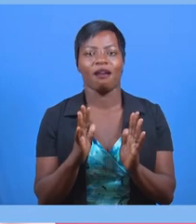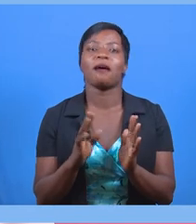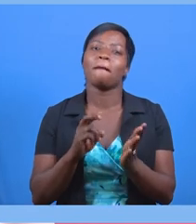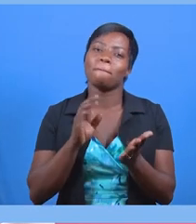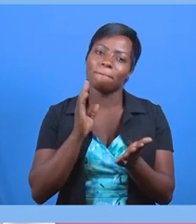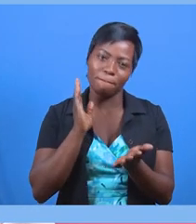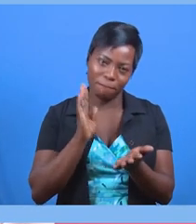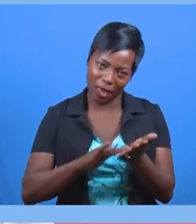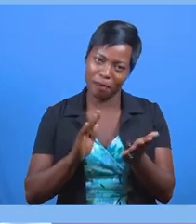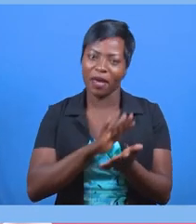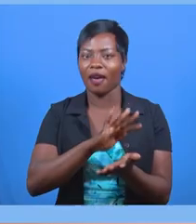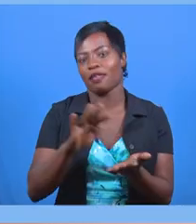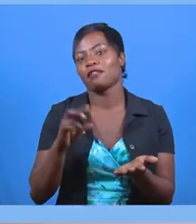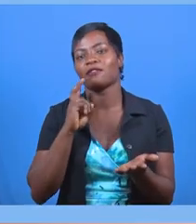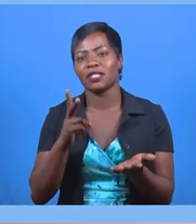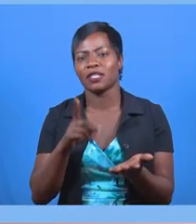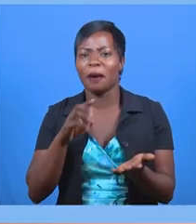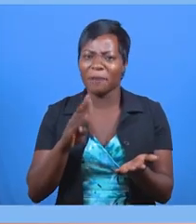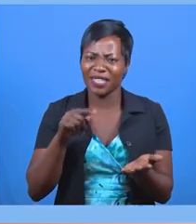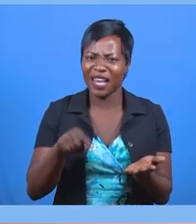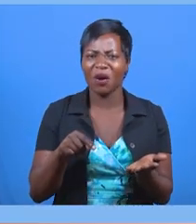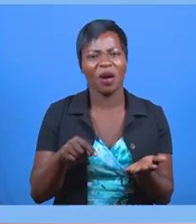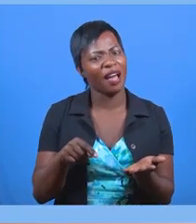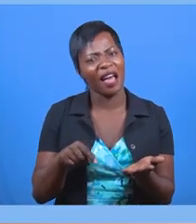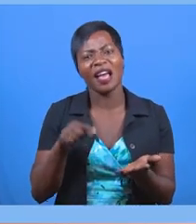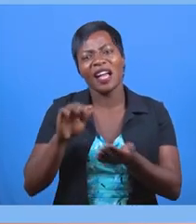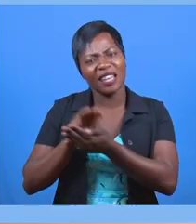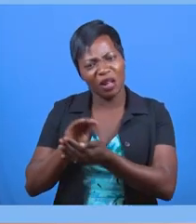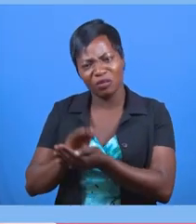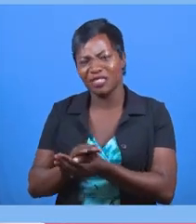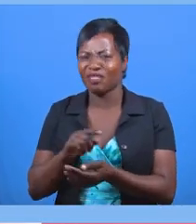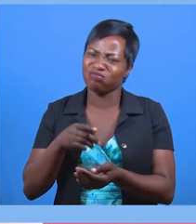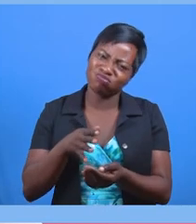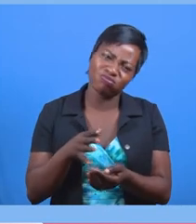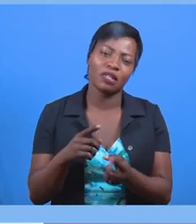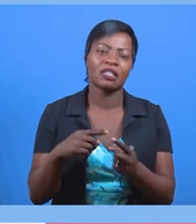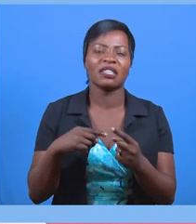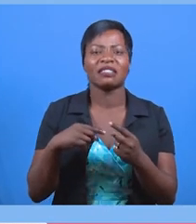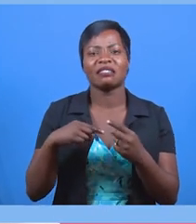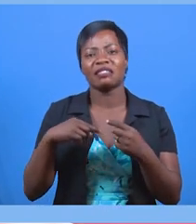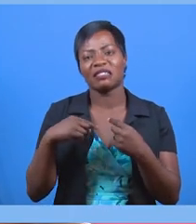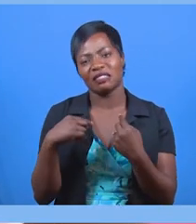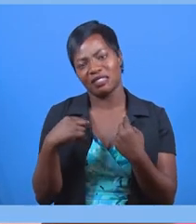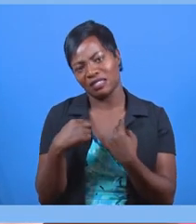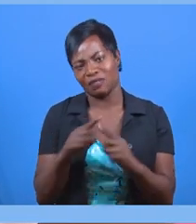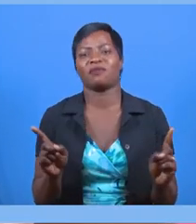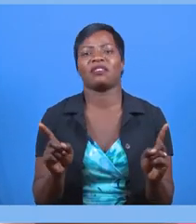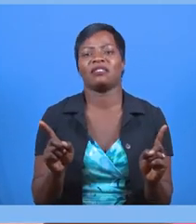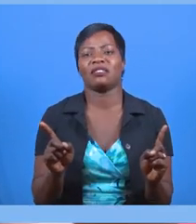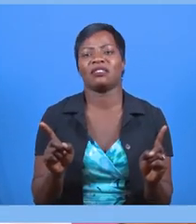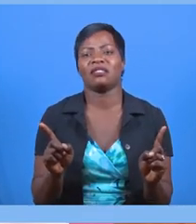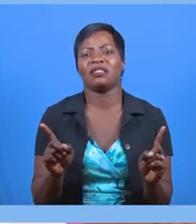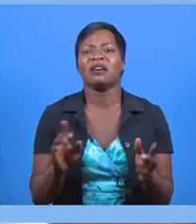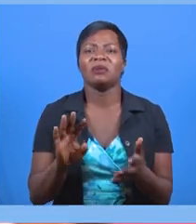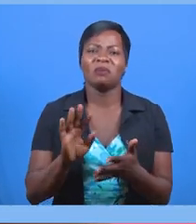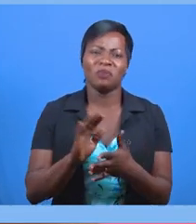dzaamutakura. Mai Chisamba. Kana mchiti tsika dzedu dzaamutakura. Kana ndichiti tsika dzedu dzaamutakura dzane